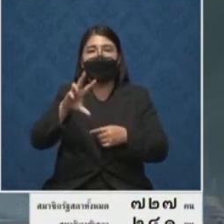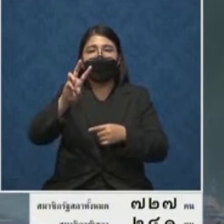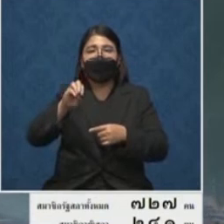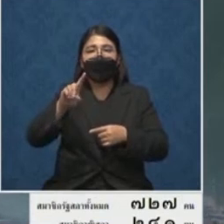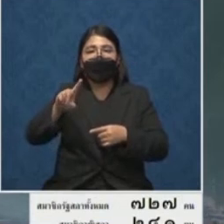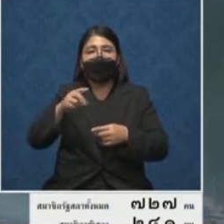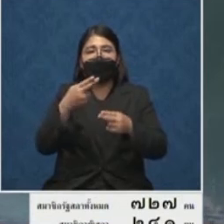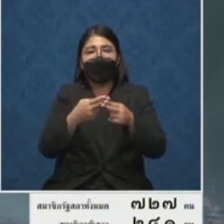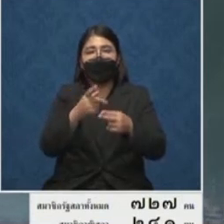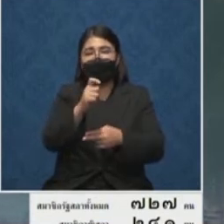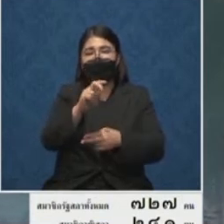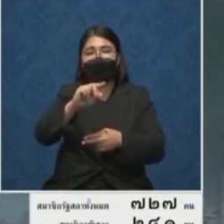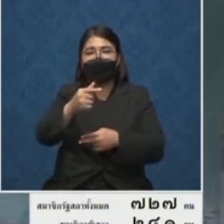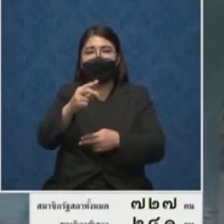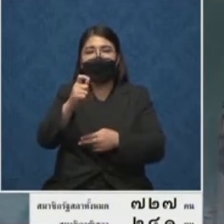การครับ